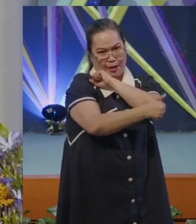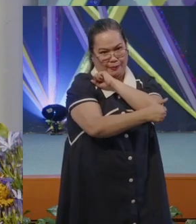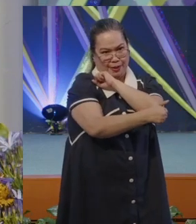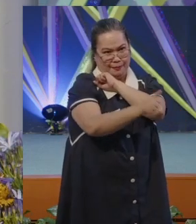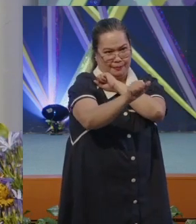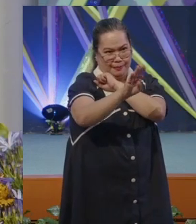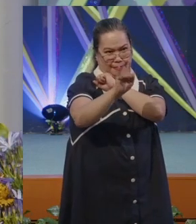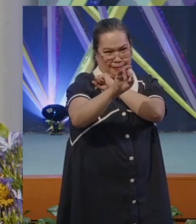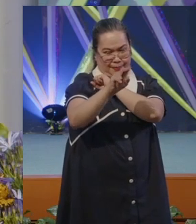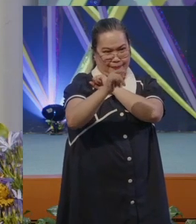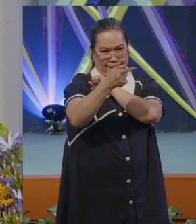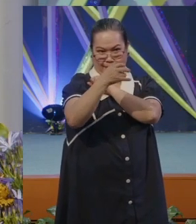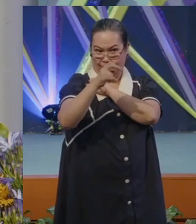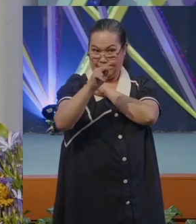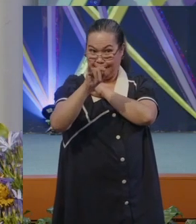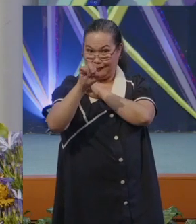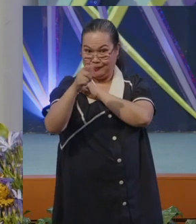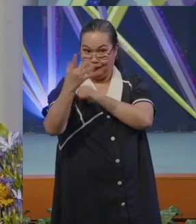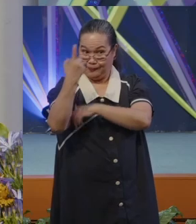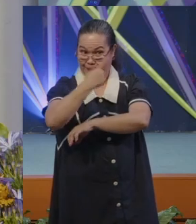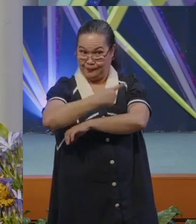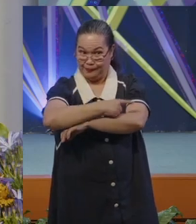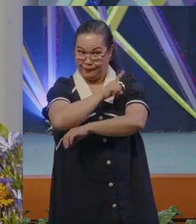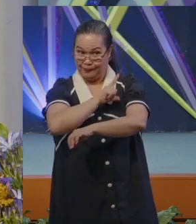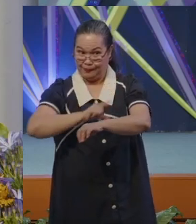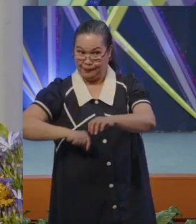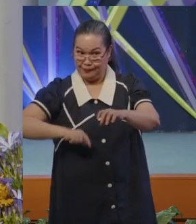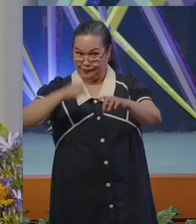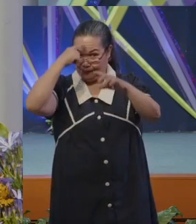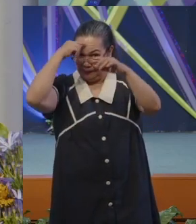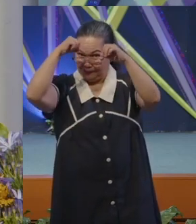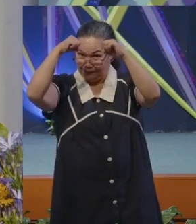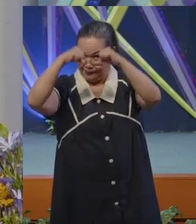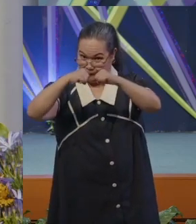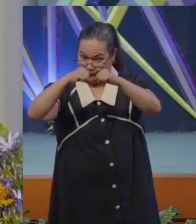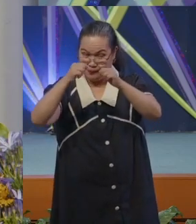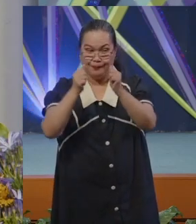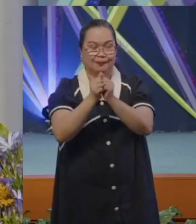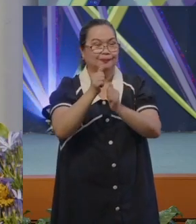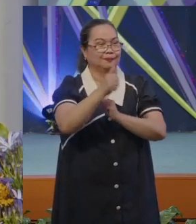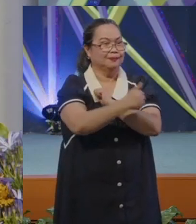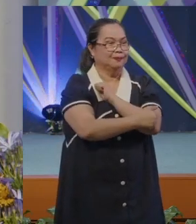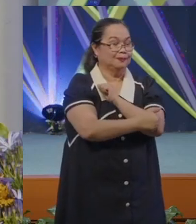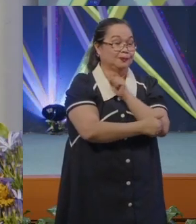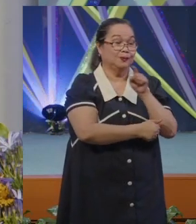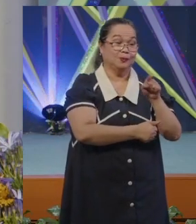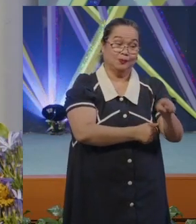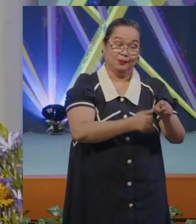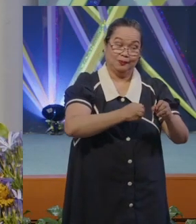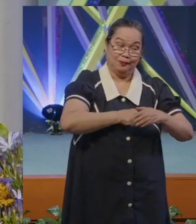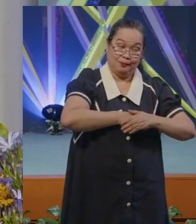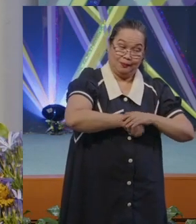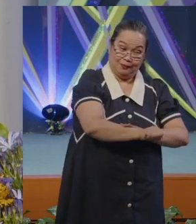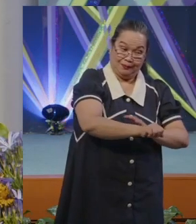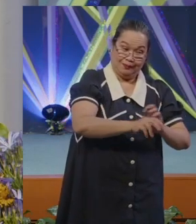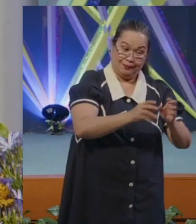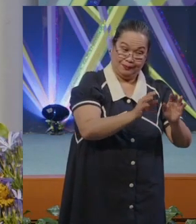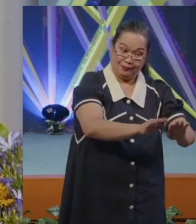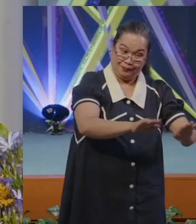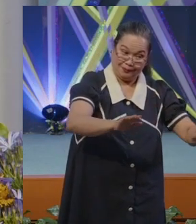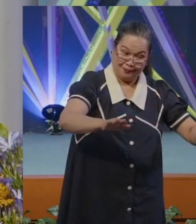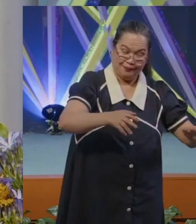15:18. On that day, the Lord made a covenant with Abram, saying, to your offspring, I give this